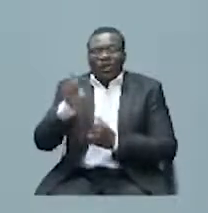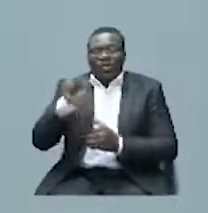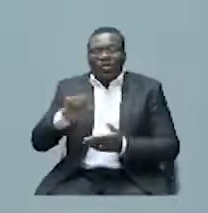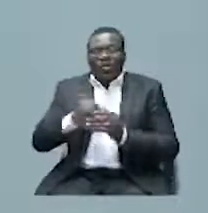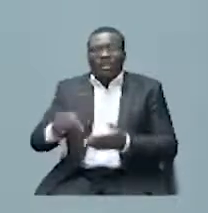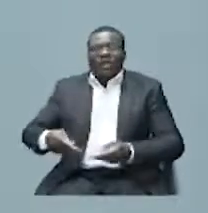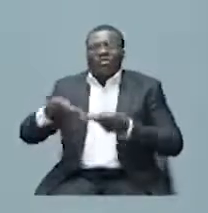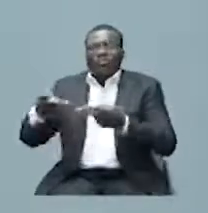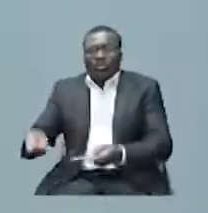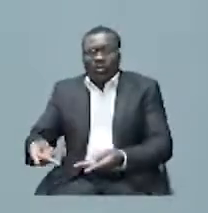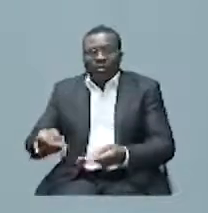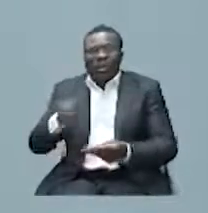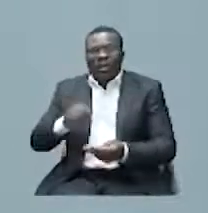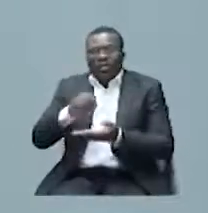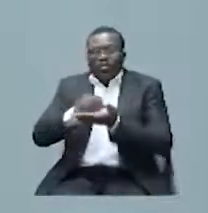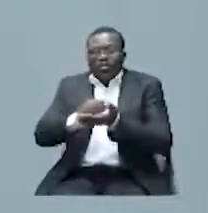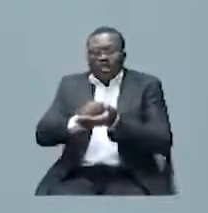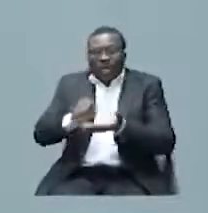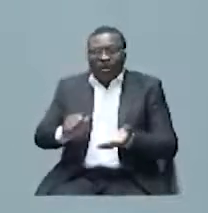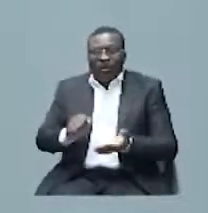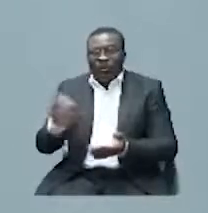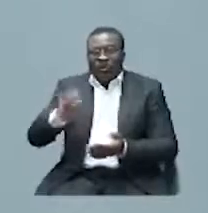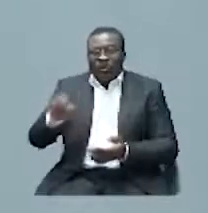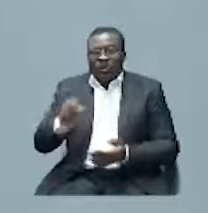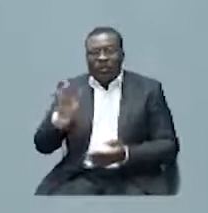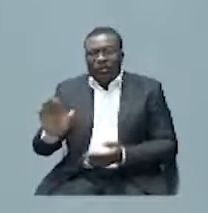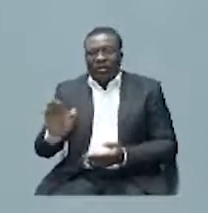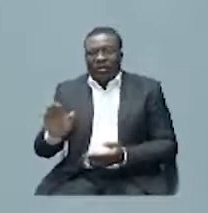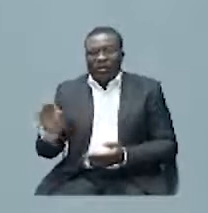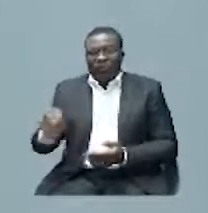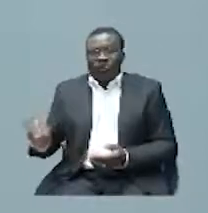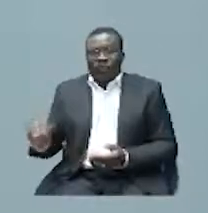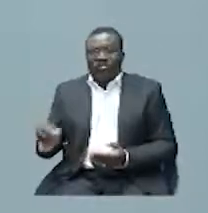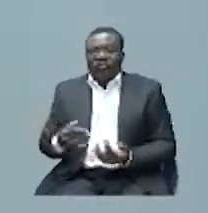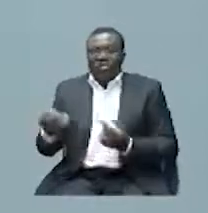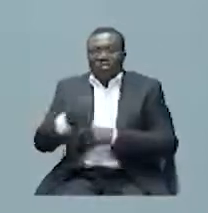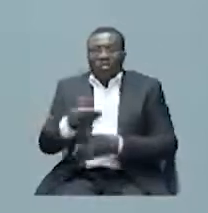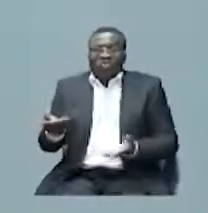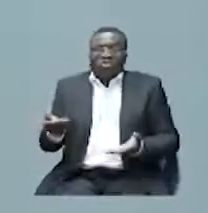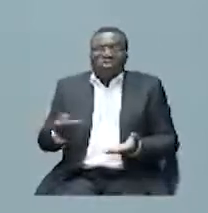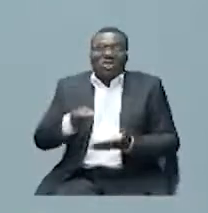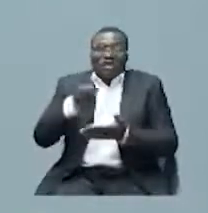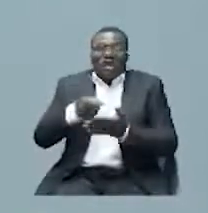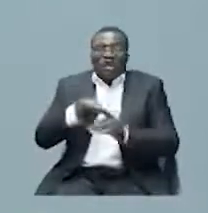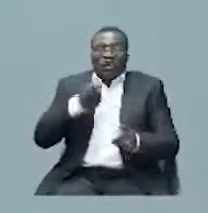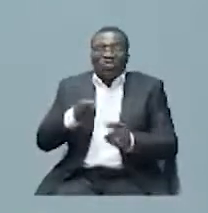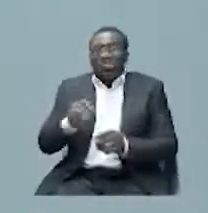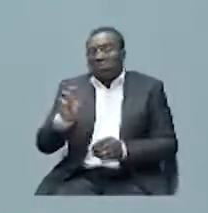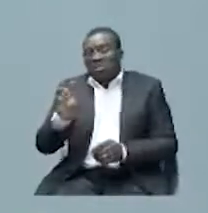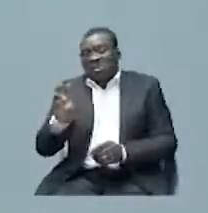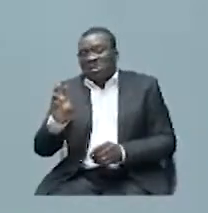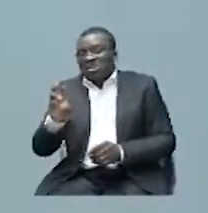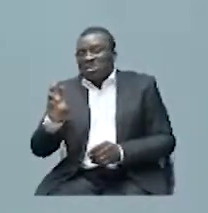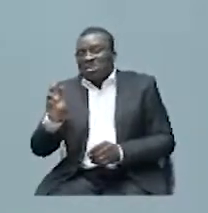j'ai suggéré que nous prélevions au minimum 0,5% de nos ressources propres. Aujourd'hui, les ressources propres du Bénin sont de l'ordre de 600 à